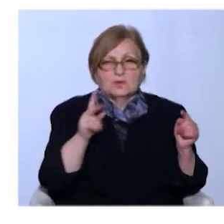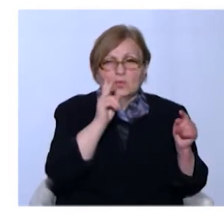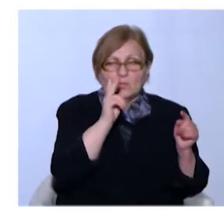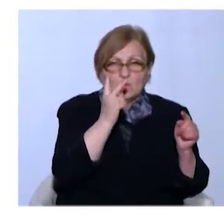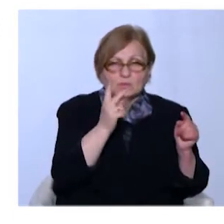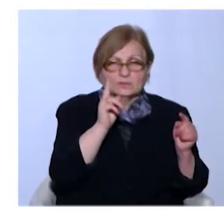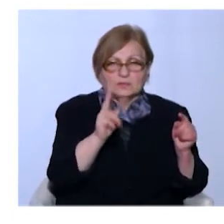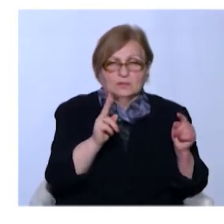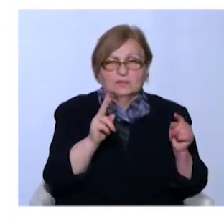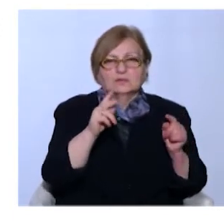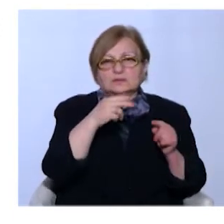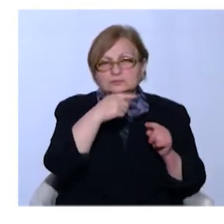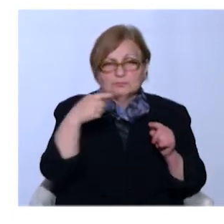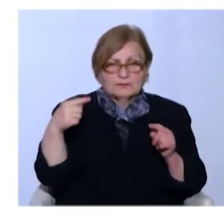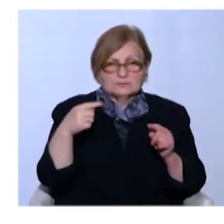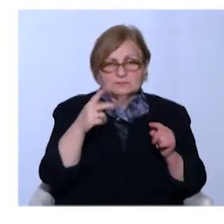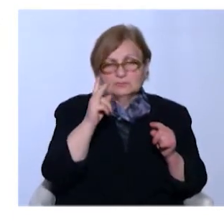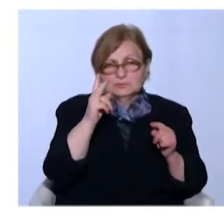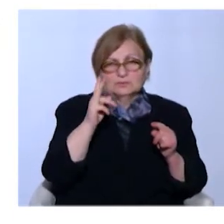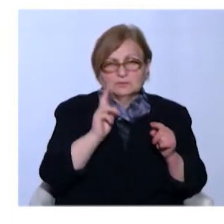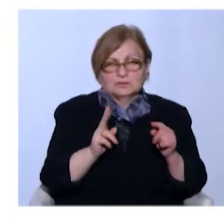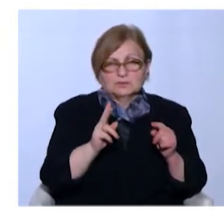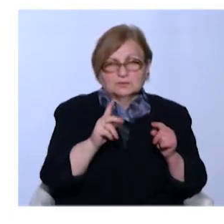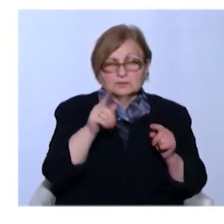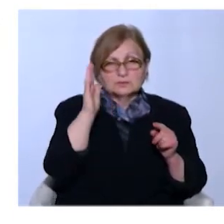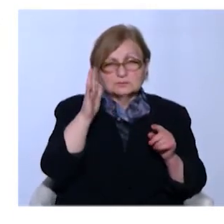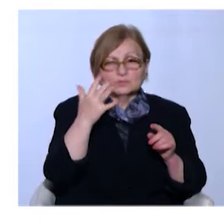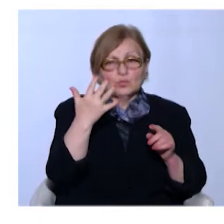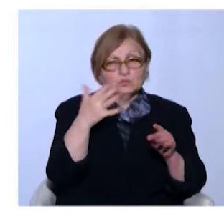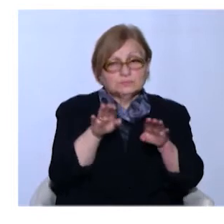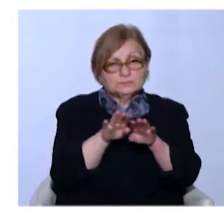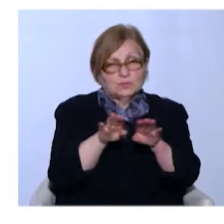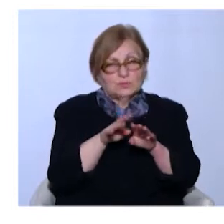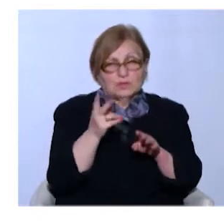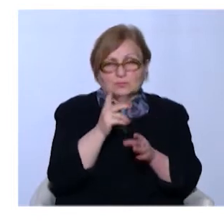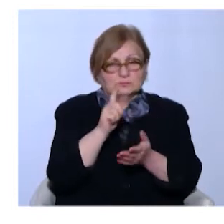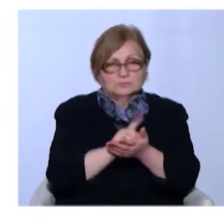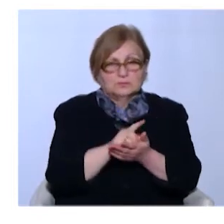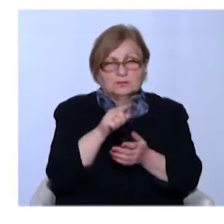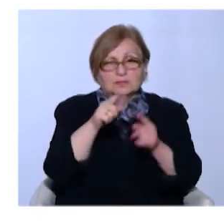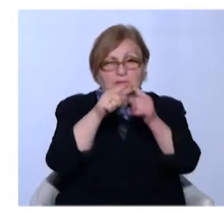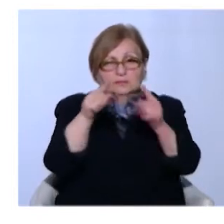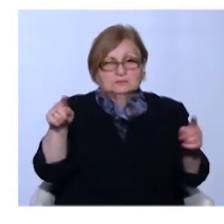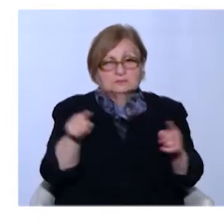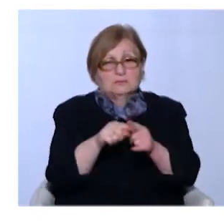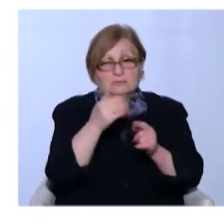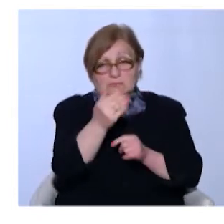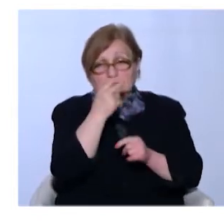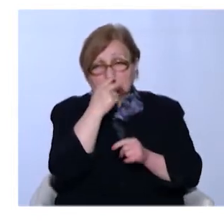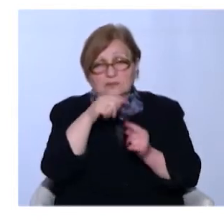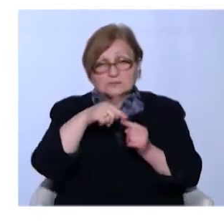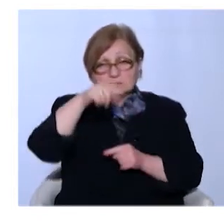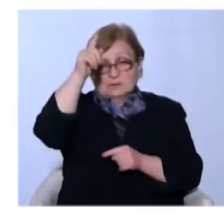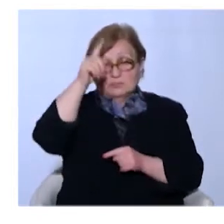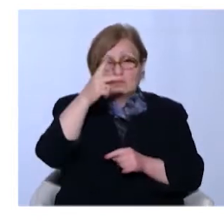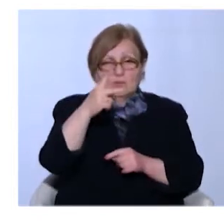პლუს 2 შეფარდებული კასთან და იგი 5 სტოლი უნდა იყოს, რადგან ამ სამკუთხედში სიმაღლე